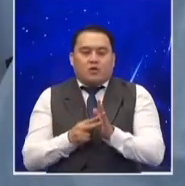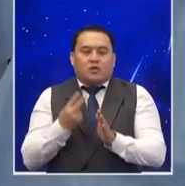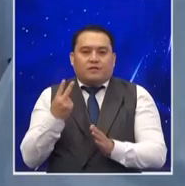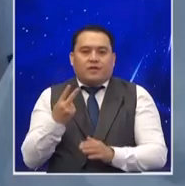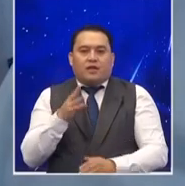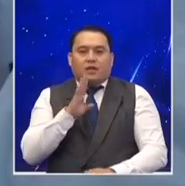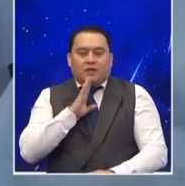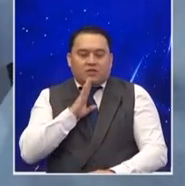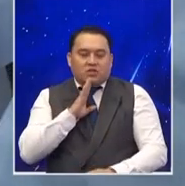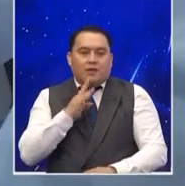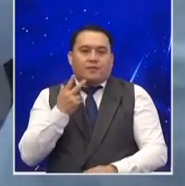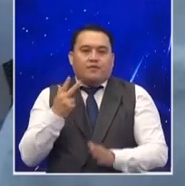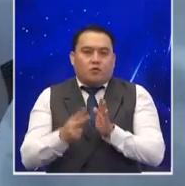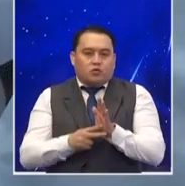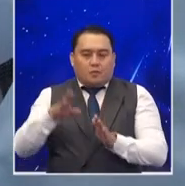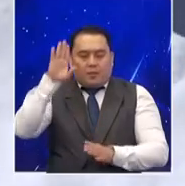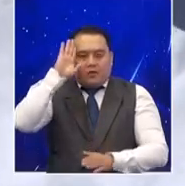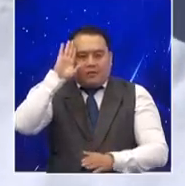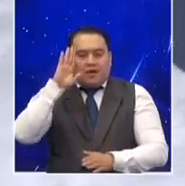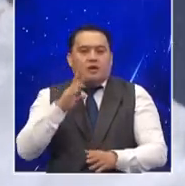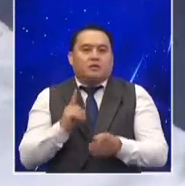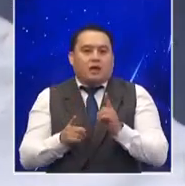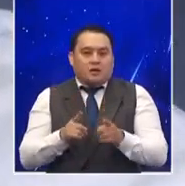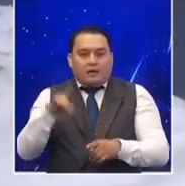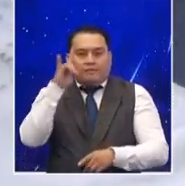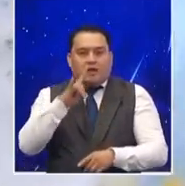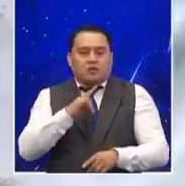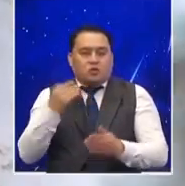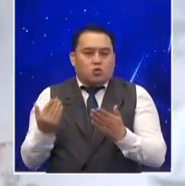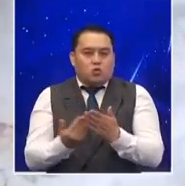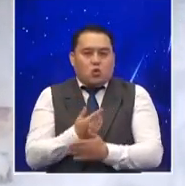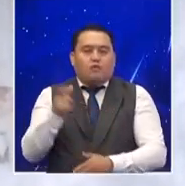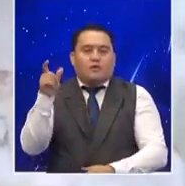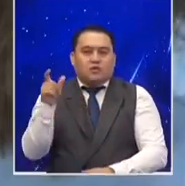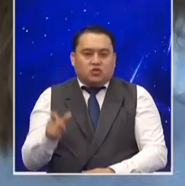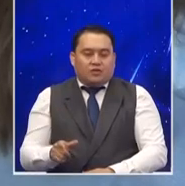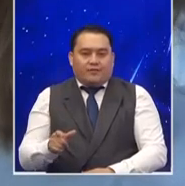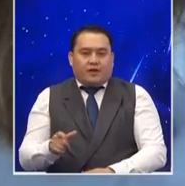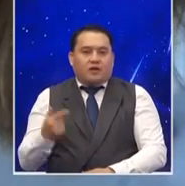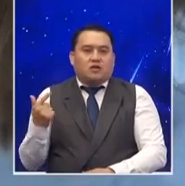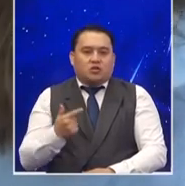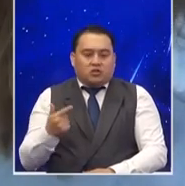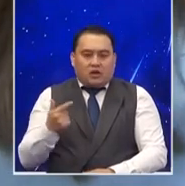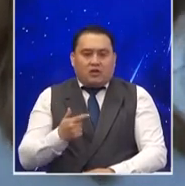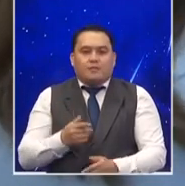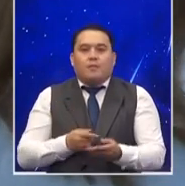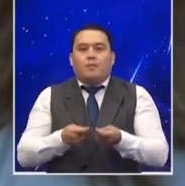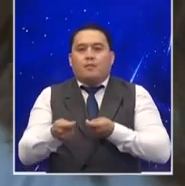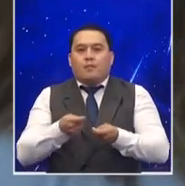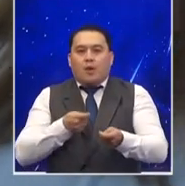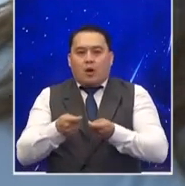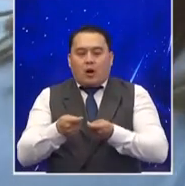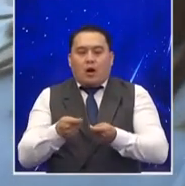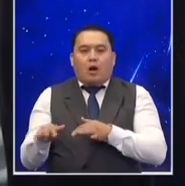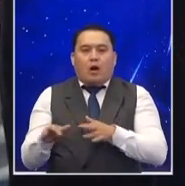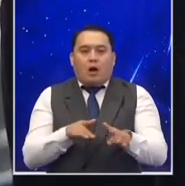2 девочки. Для своих родителей они долгожданные дети, а для Казахстана – новые граждане. Как отметил руководитель управления внутренней политики,